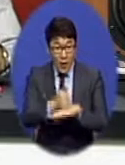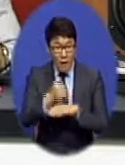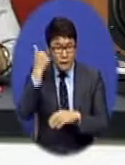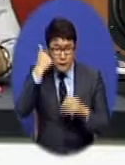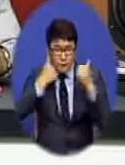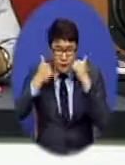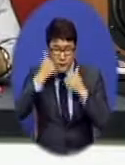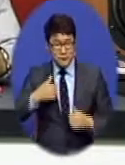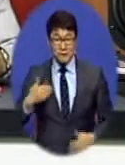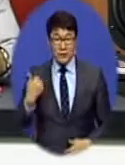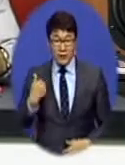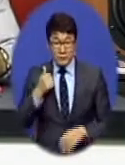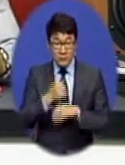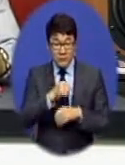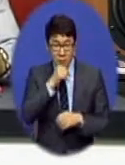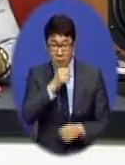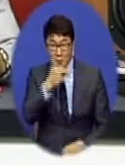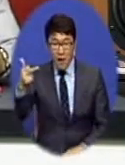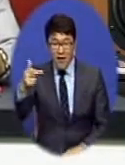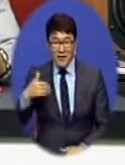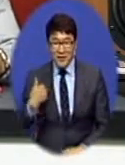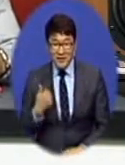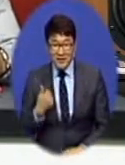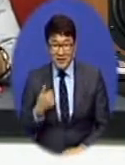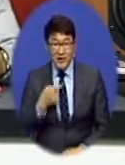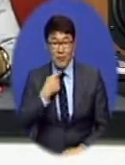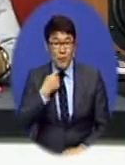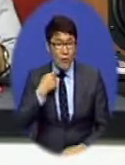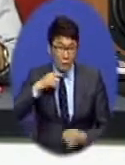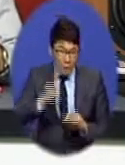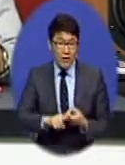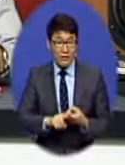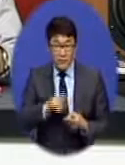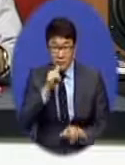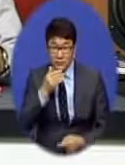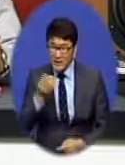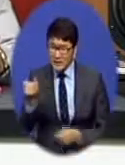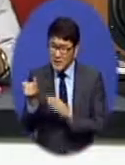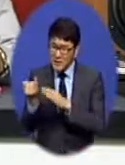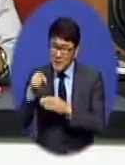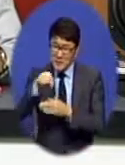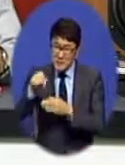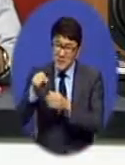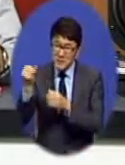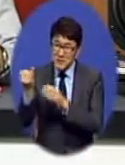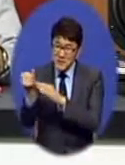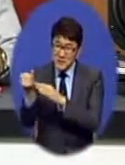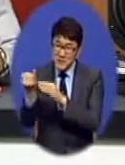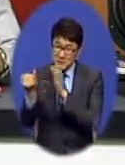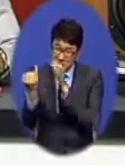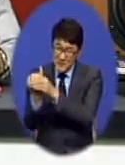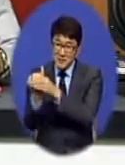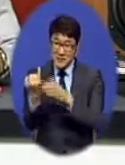있다가, 그렇죠. 또 누가 알아요? 어머, 그럴 수도 있는 거지? 예. 그래도 나는 목소리가 마음에 드는걸? 자, 다은 씨가 전화해야죠. 네. 예? 다은 씨가. 예,